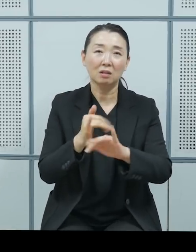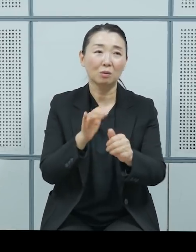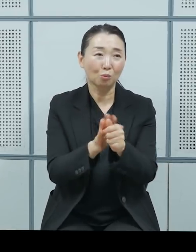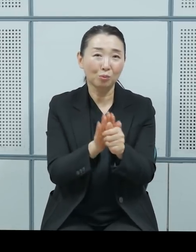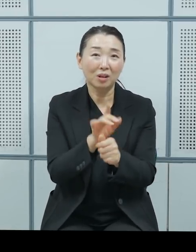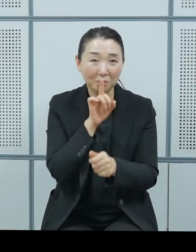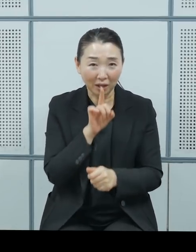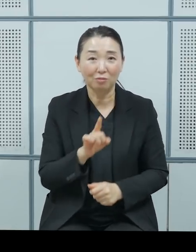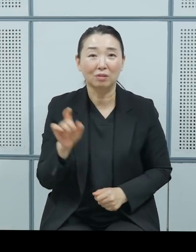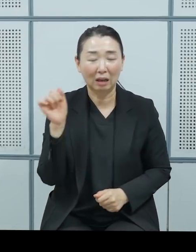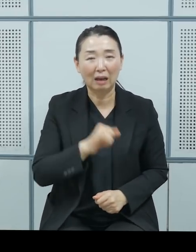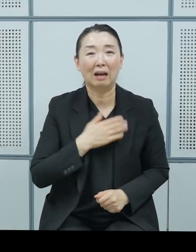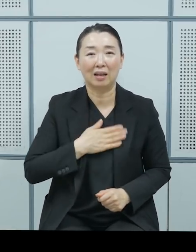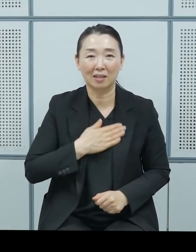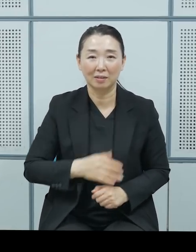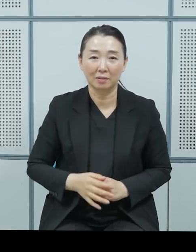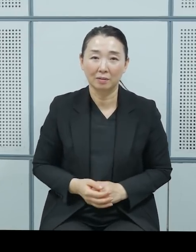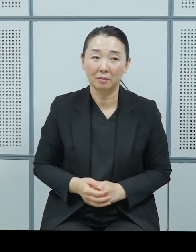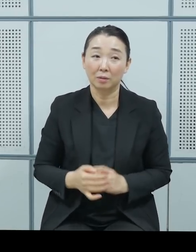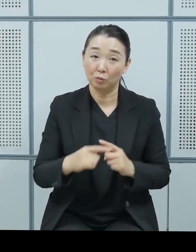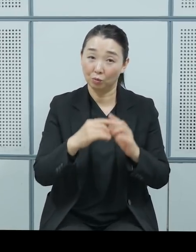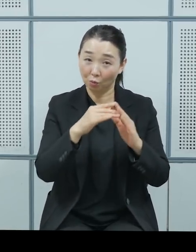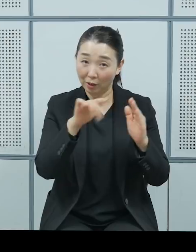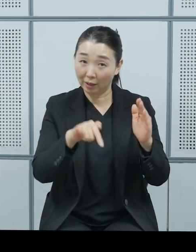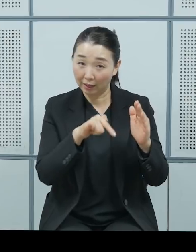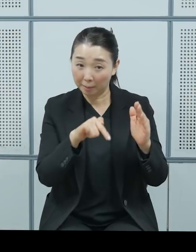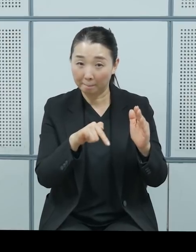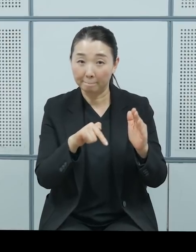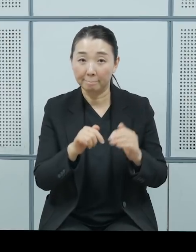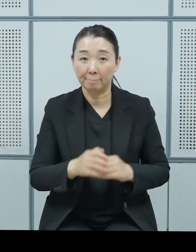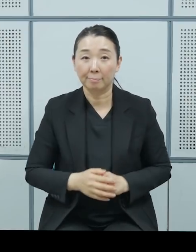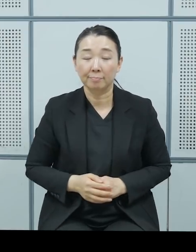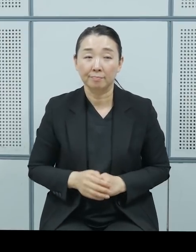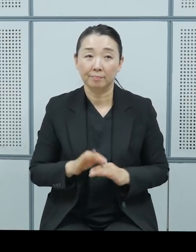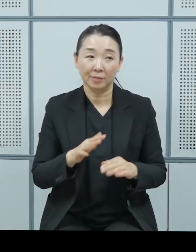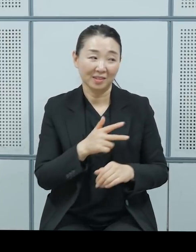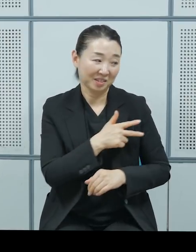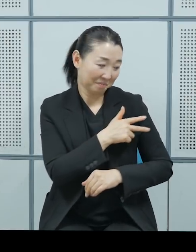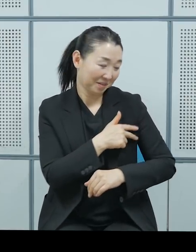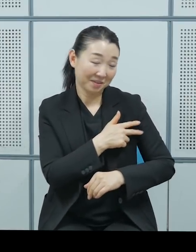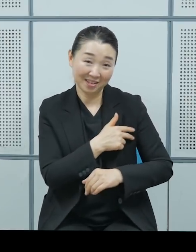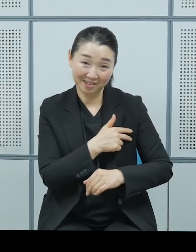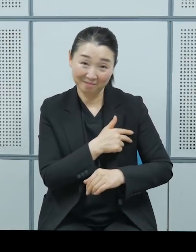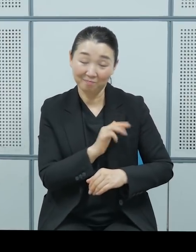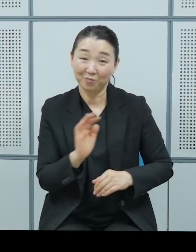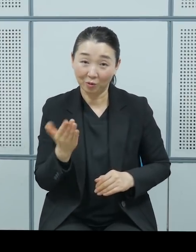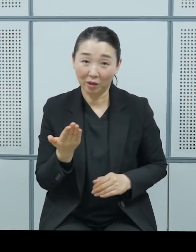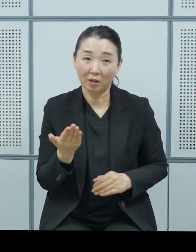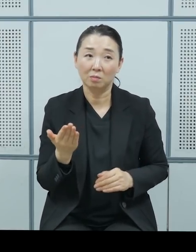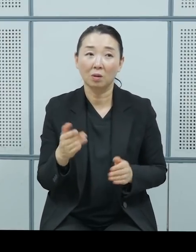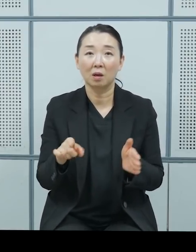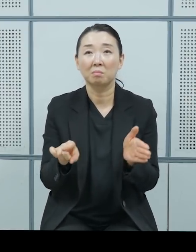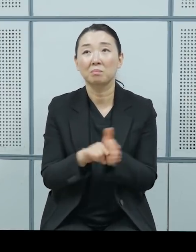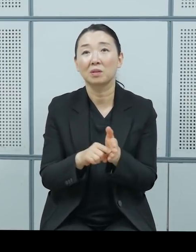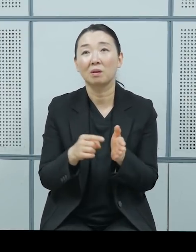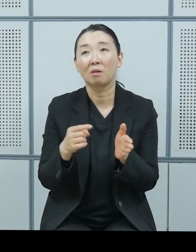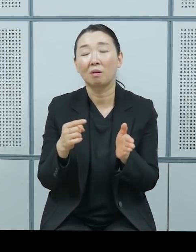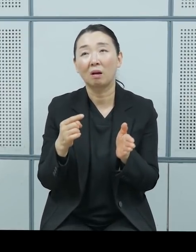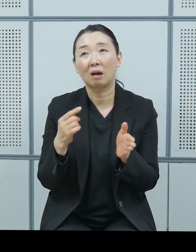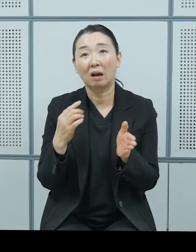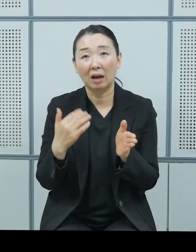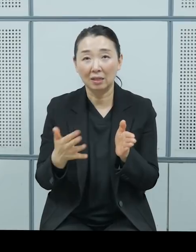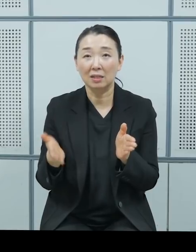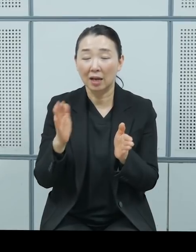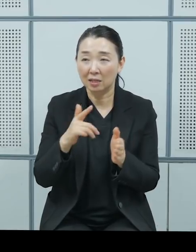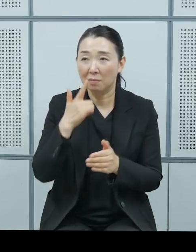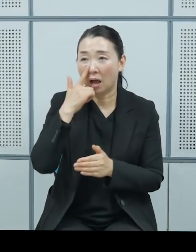해서 우리 교회는 이제 지금은 집사님이 되셨는데 그분이 불신자인데